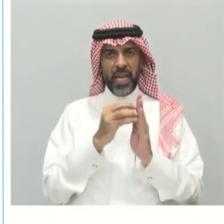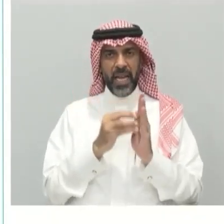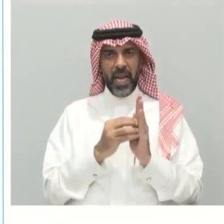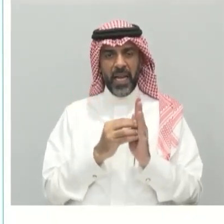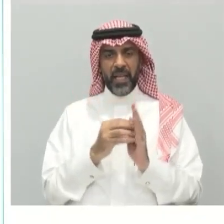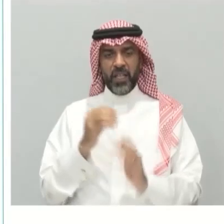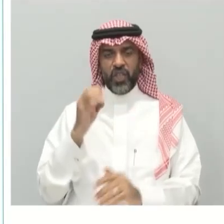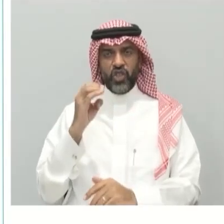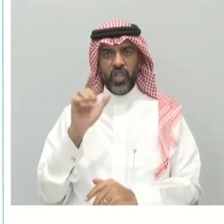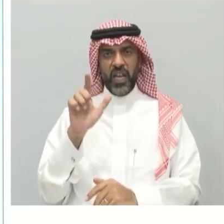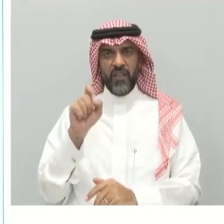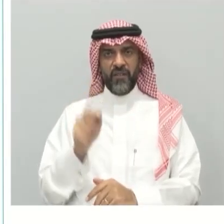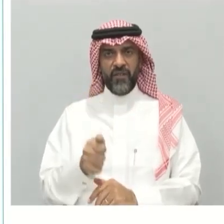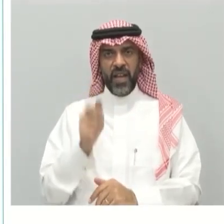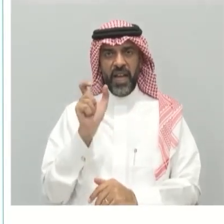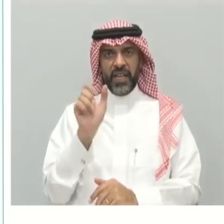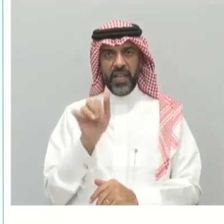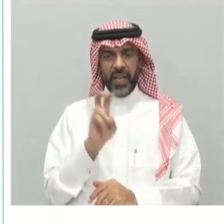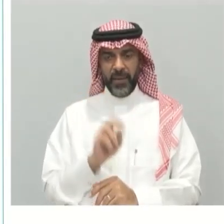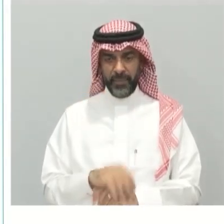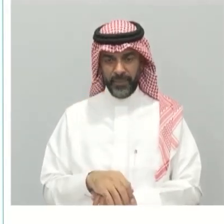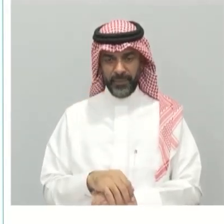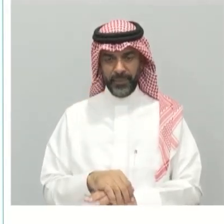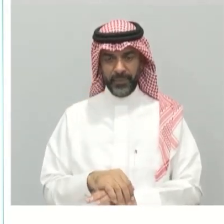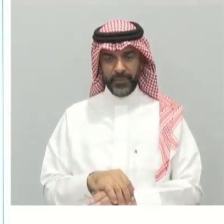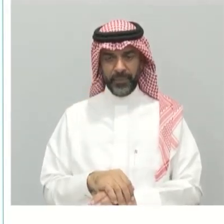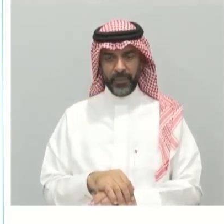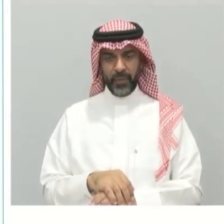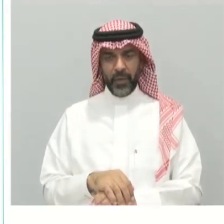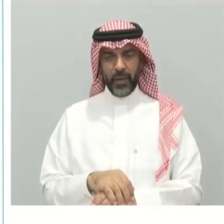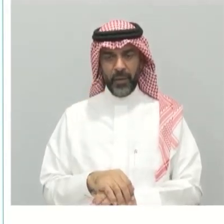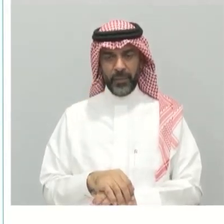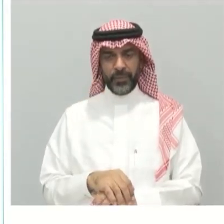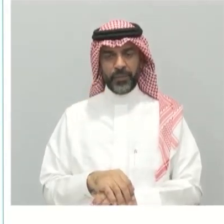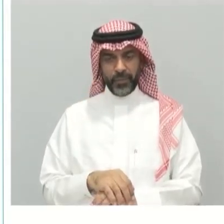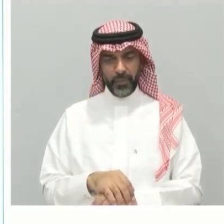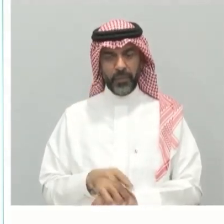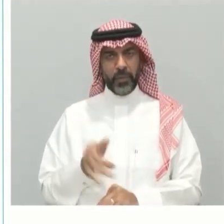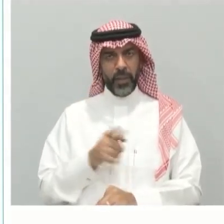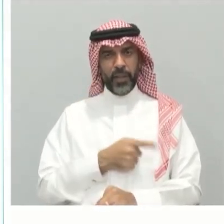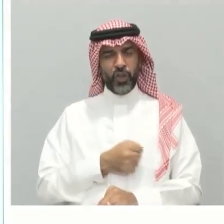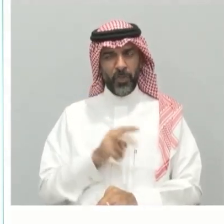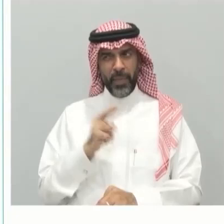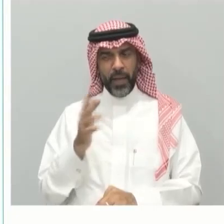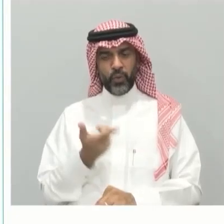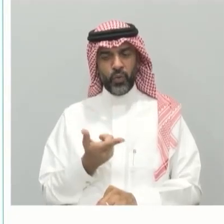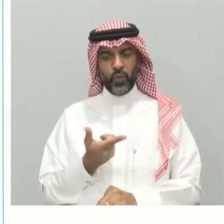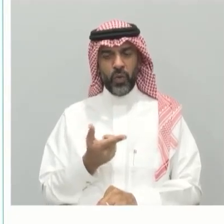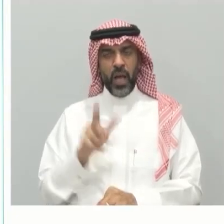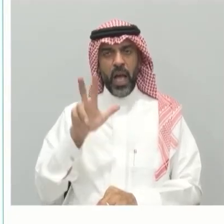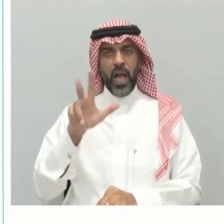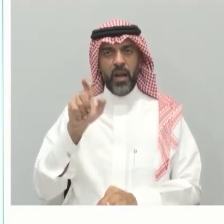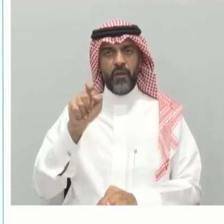الخليه الجلفانيه الخليه الجلفانيه والخليه الجلفانيه تسمى بماذا بالخلايا